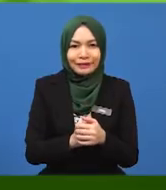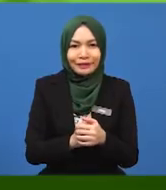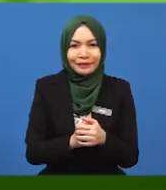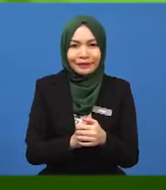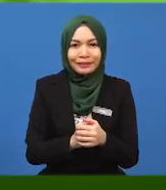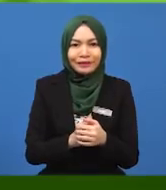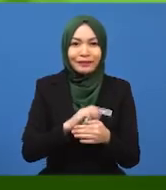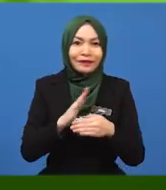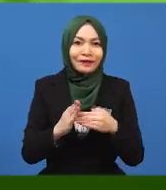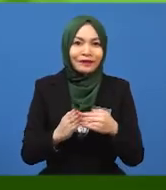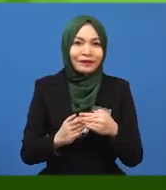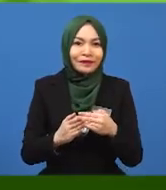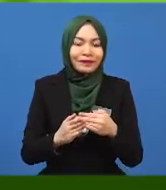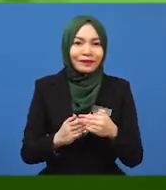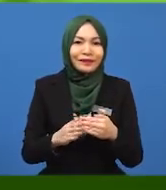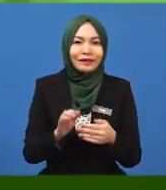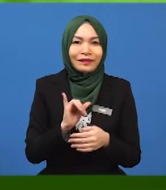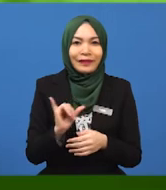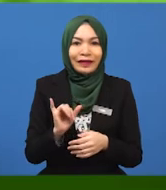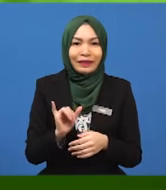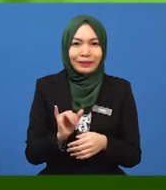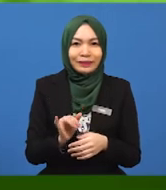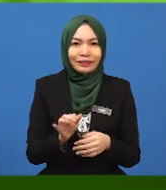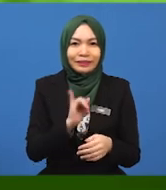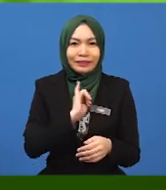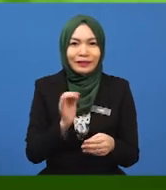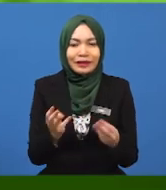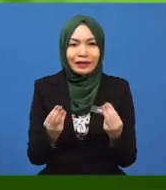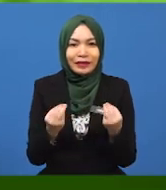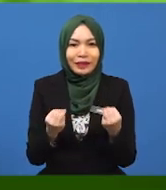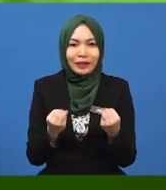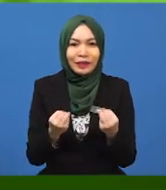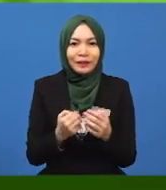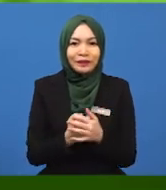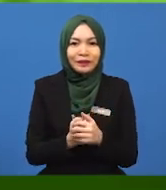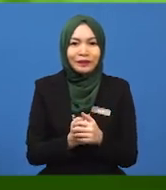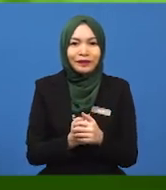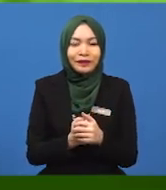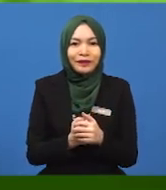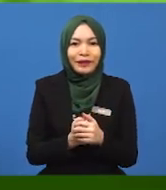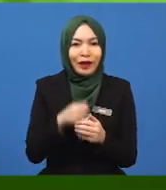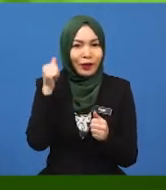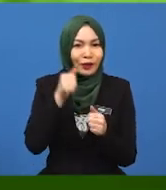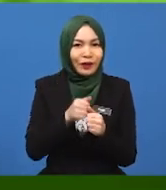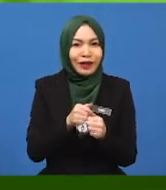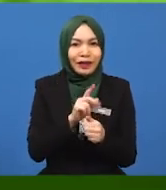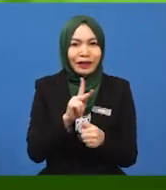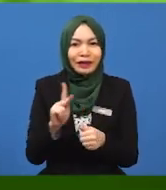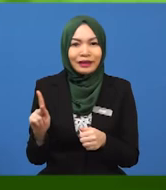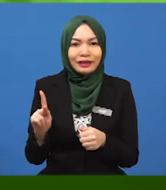Sebelum mengundurkan diri, izinkan cikgu menyampaikan serangkap pantun.